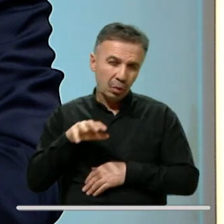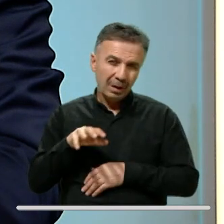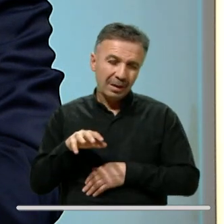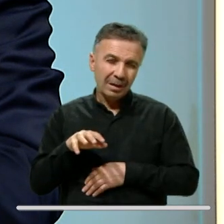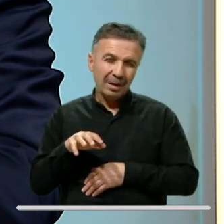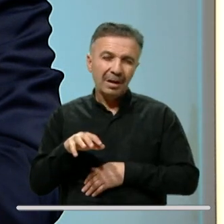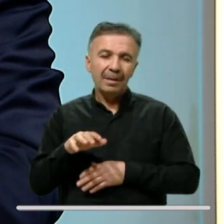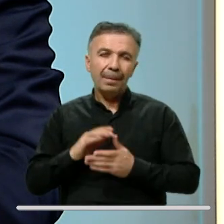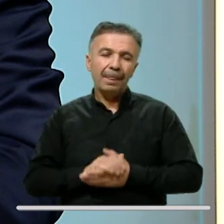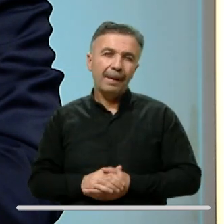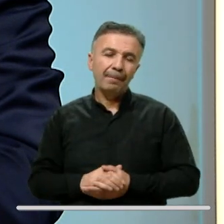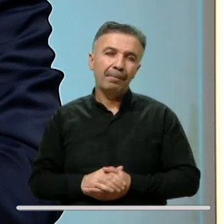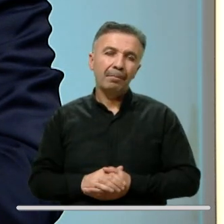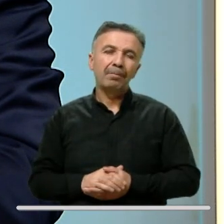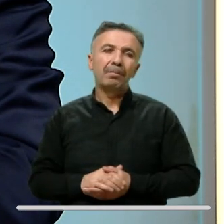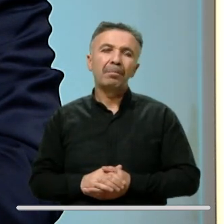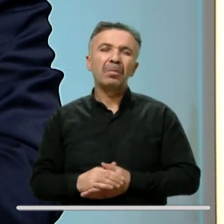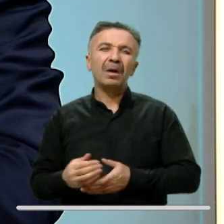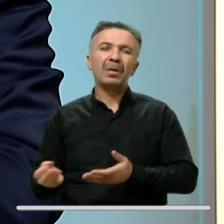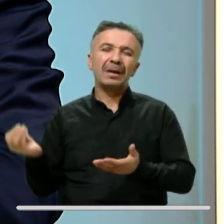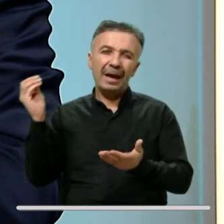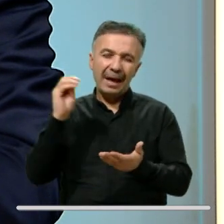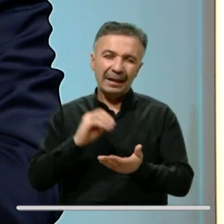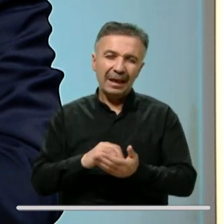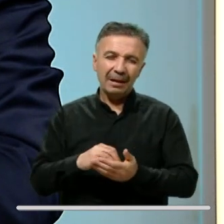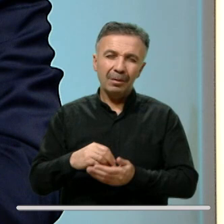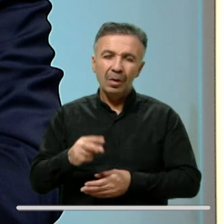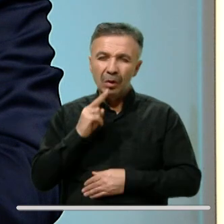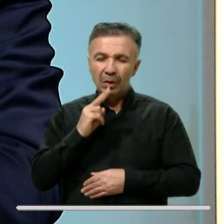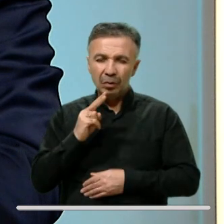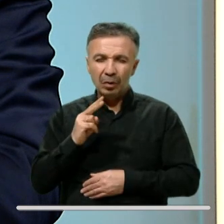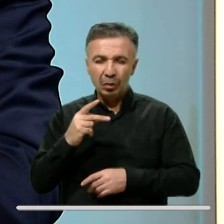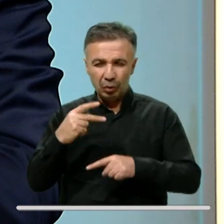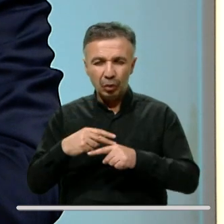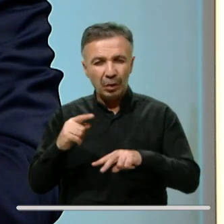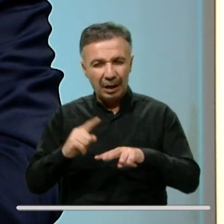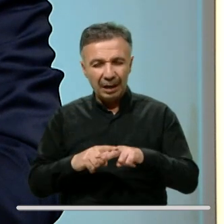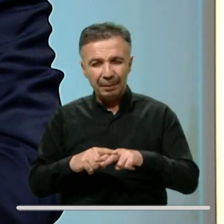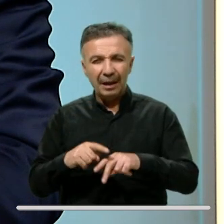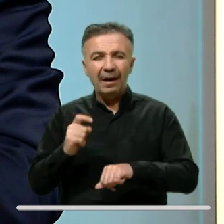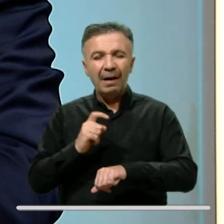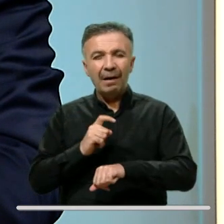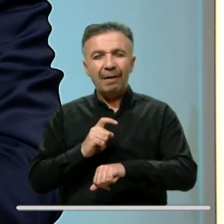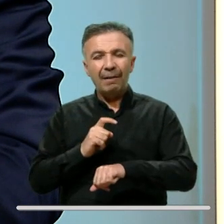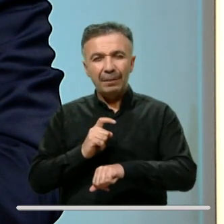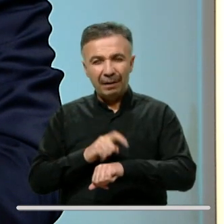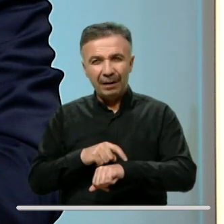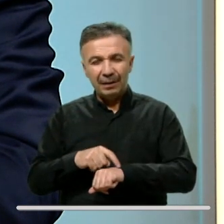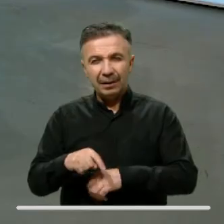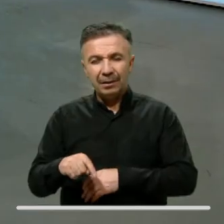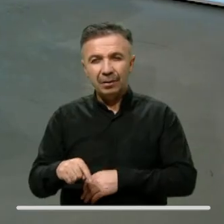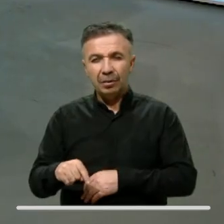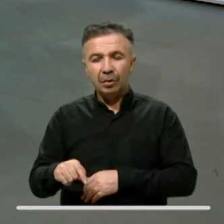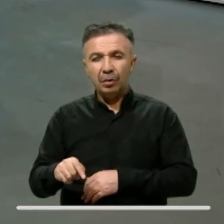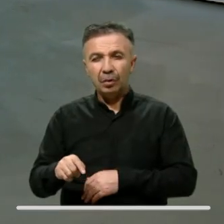de efendim bunu ekleyip zuhri ahir, bir de bunu ekleyip vaktin sünneti olduğu zaman insanlara çok geliyor ve